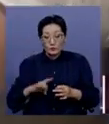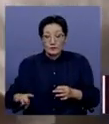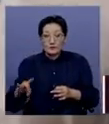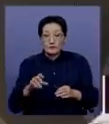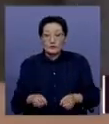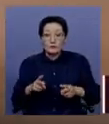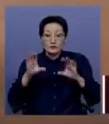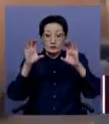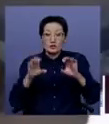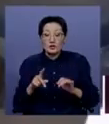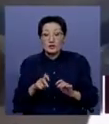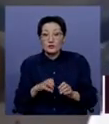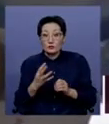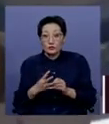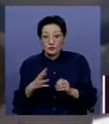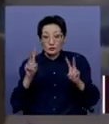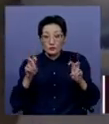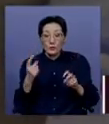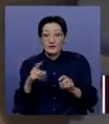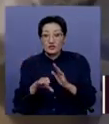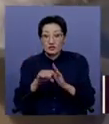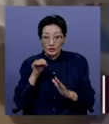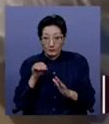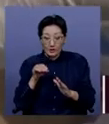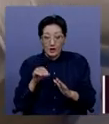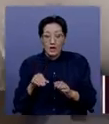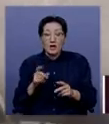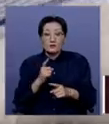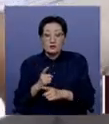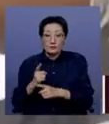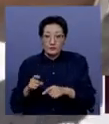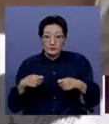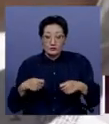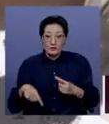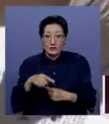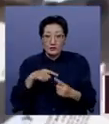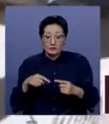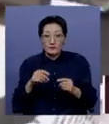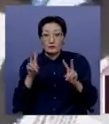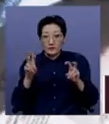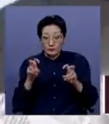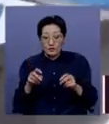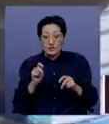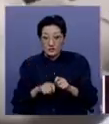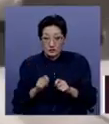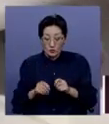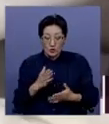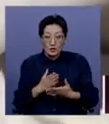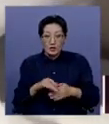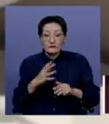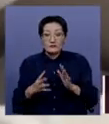Қылмыстық кодексінің 214-ші бабының бірінші тармағы, яғни заңсыз кәсіпкерлік бабы бойынша қаралуда. Айта кету керек,